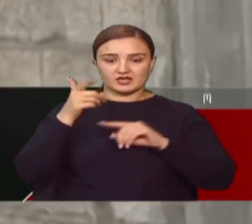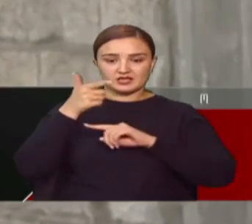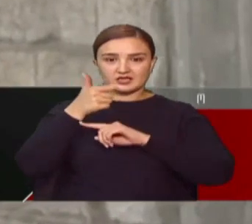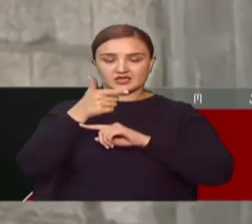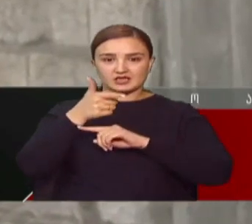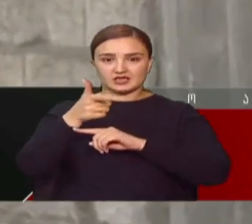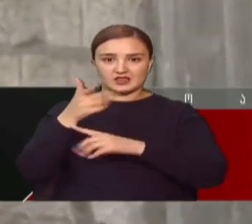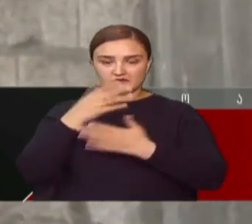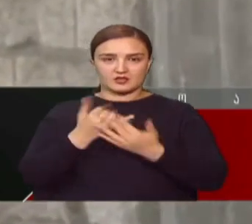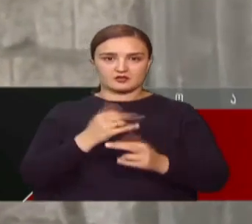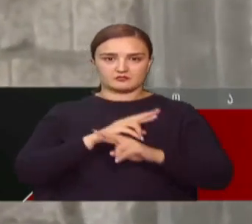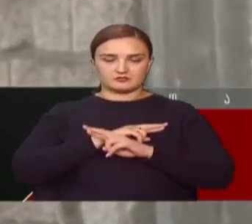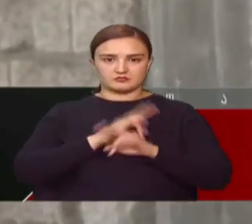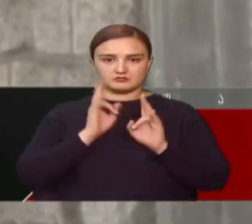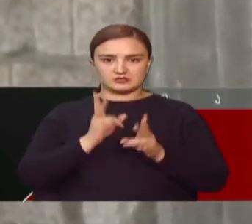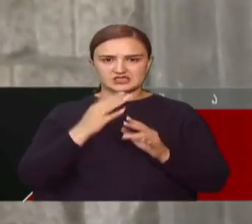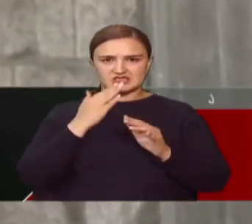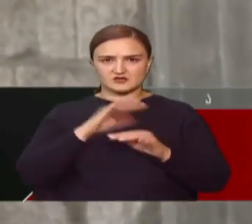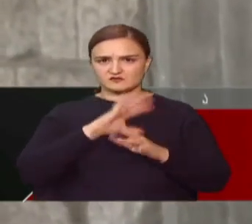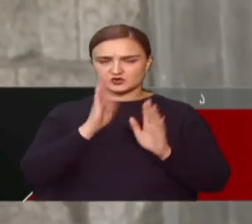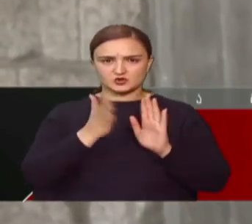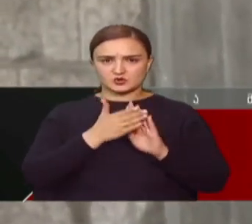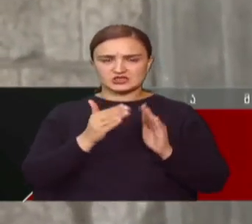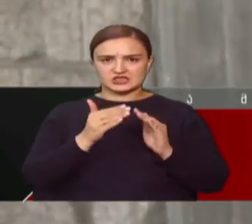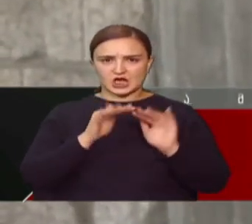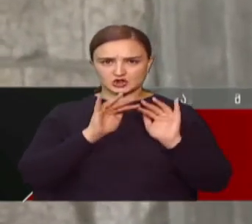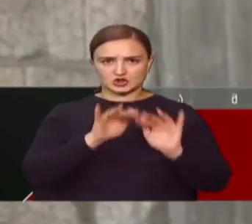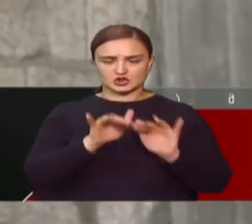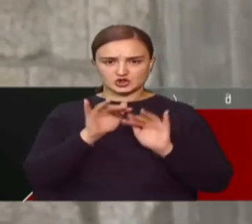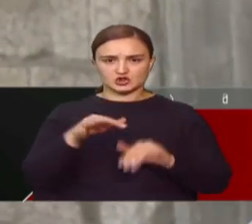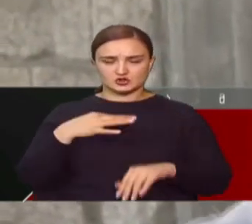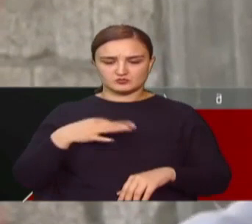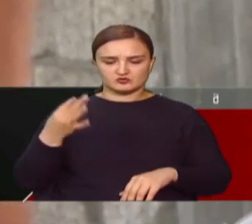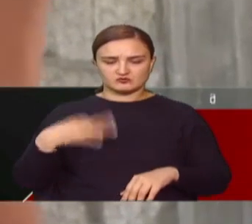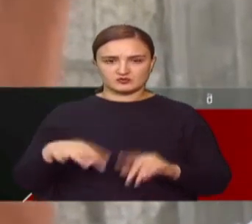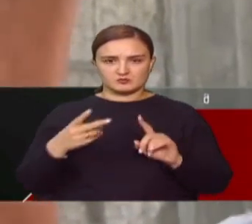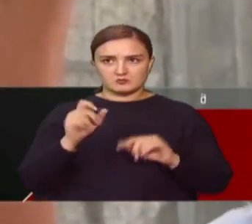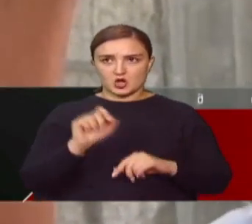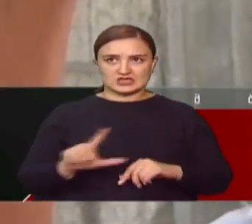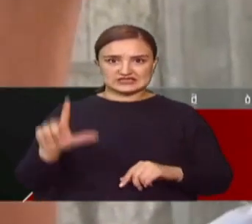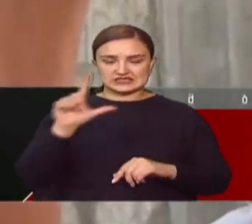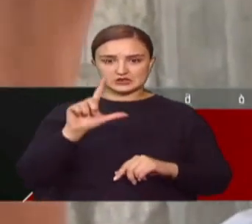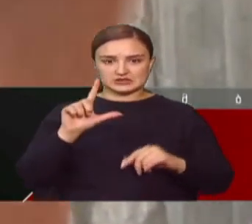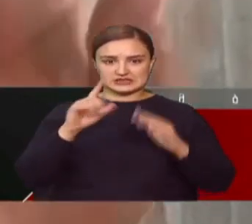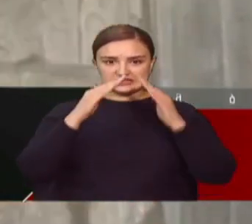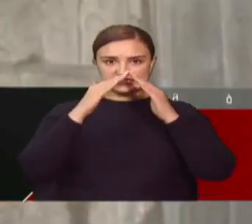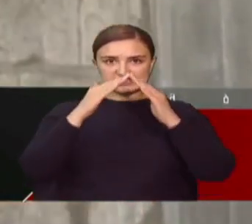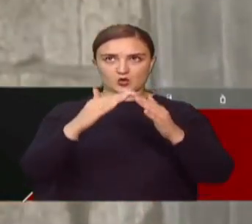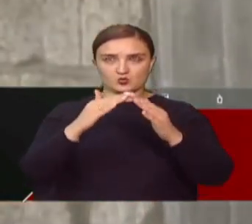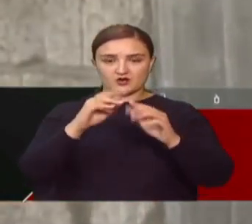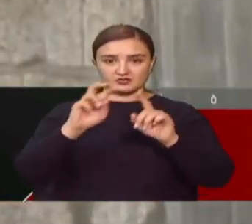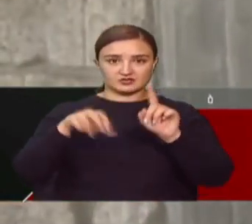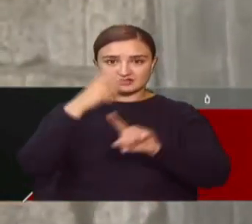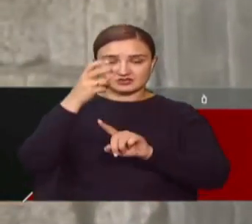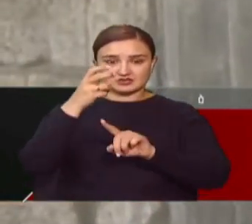ის გარდაცვლილია. წყალი მთლიანად შევიდა ჩვენ სახლში. Ჩემი შვილი მეორე სართულზე იყო და სახურავზე გაიქცა. Ამის